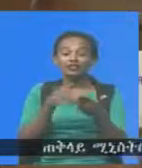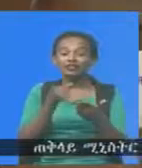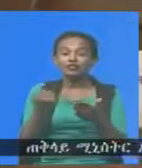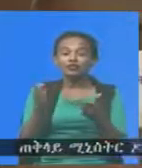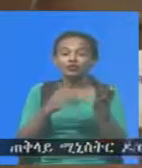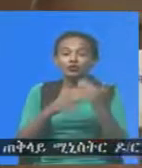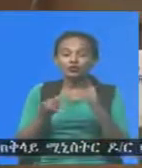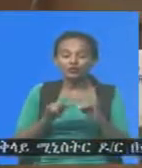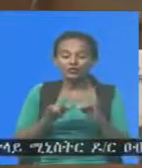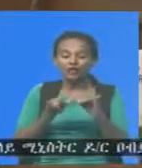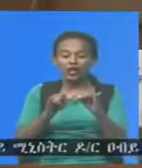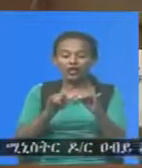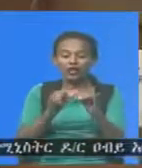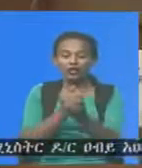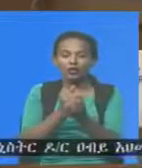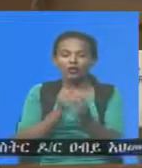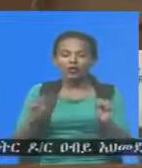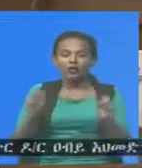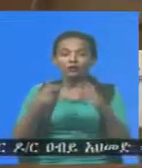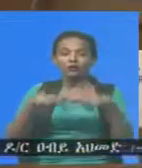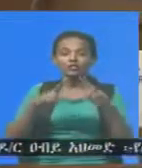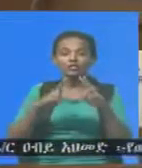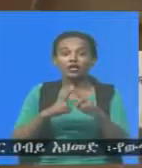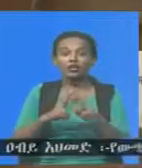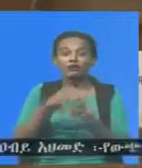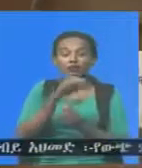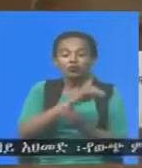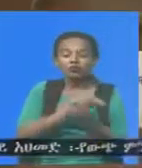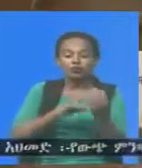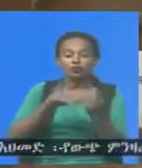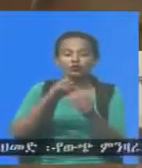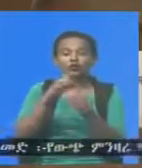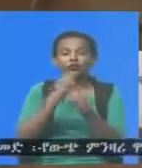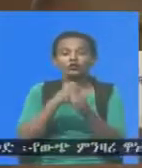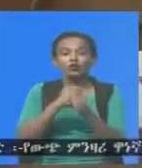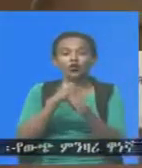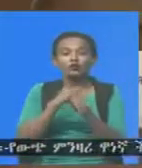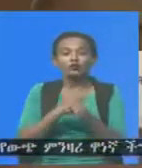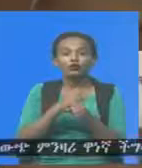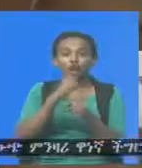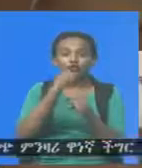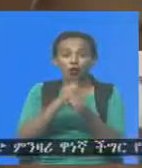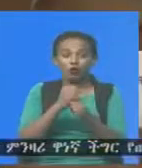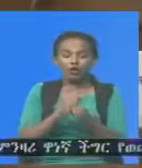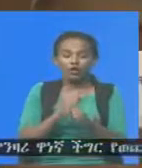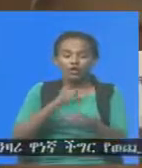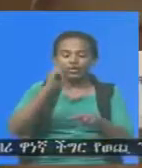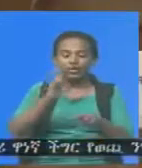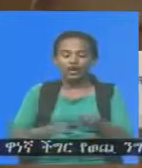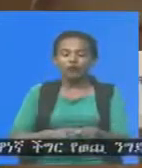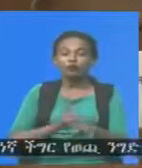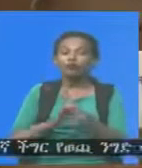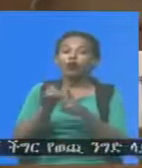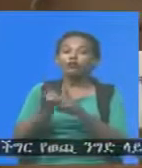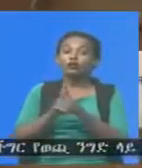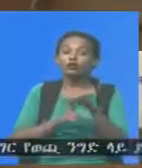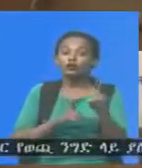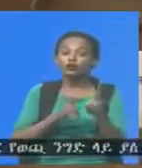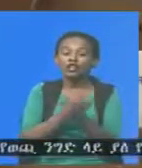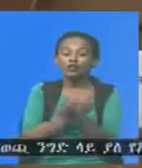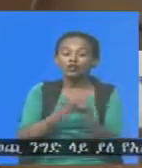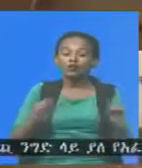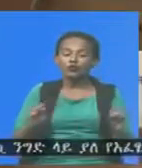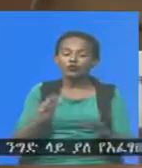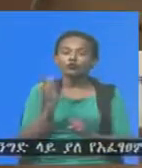በዘላቂነት ለመፍታት በፌዴራልም ሆነ በክልሎች በኩል እየተሰሩ ያሉ ስራዎች፣ የተቀመጡ አቅጣጫዎችና መፍትሄዎች ምንድን